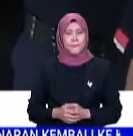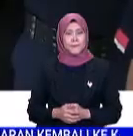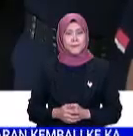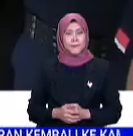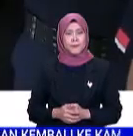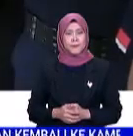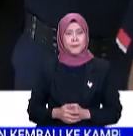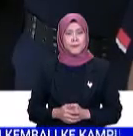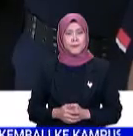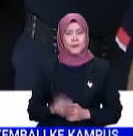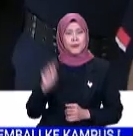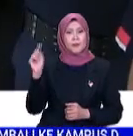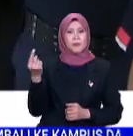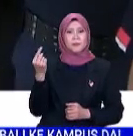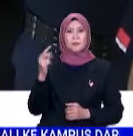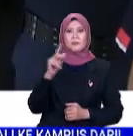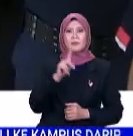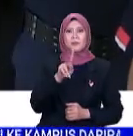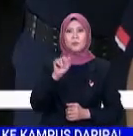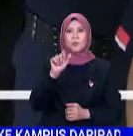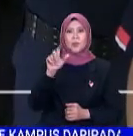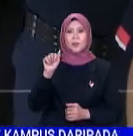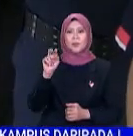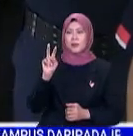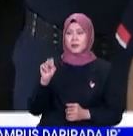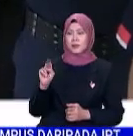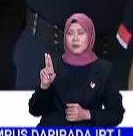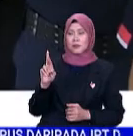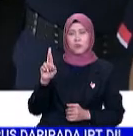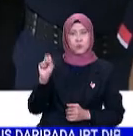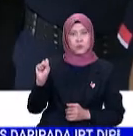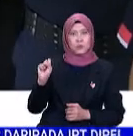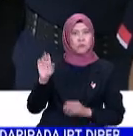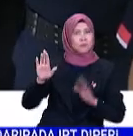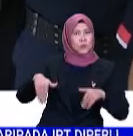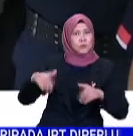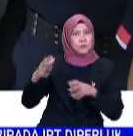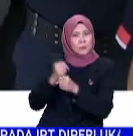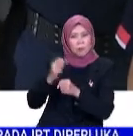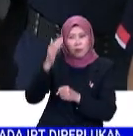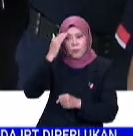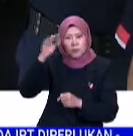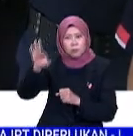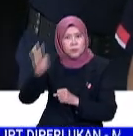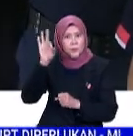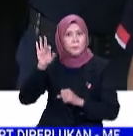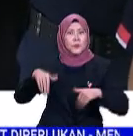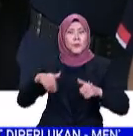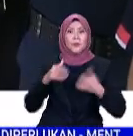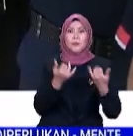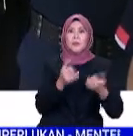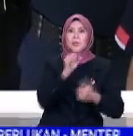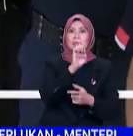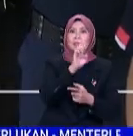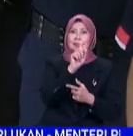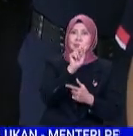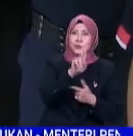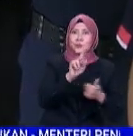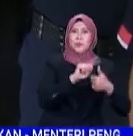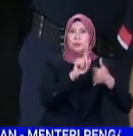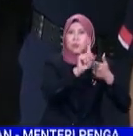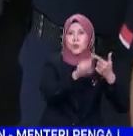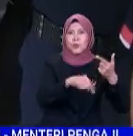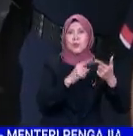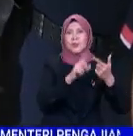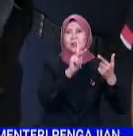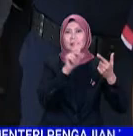Hanya Kuala Nerus je yang belum kita kesan dengan varian ini. Kalau kita lihat di Setiu kita ada 1, di Kuala Terengganu kita